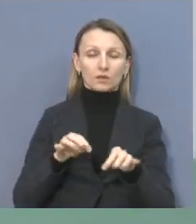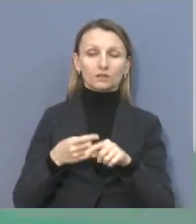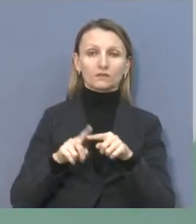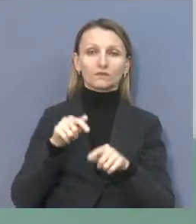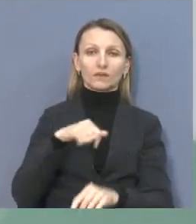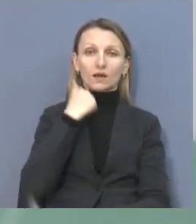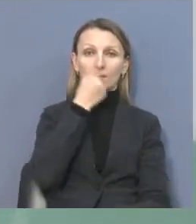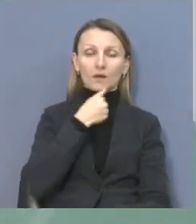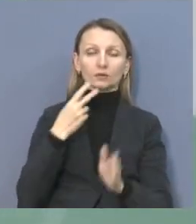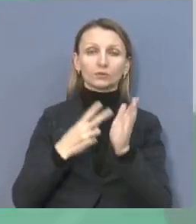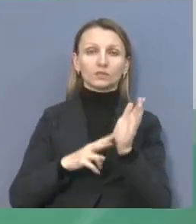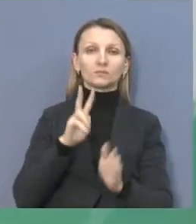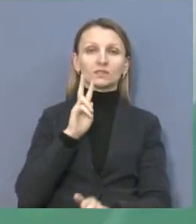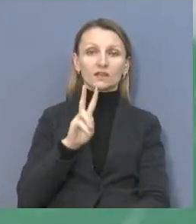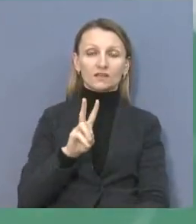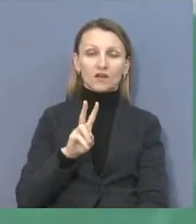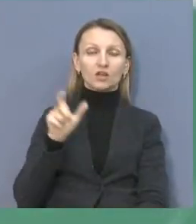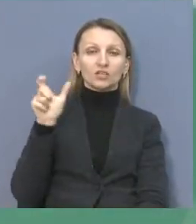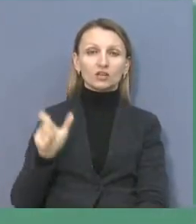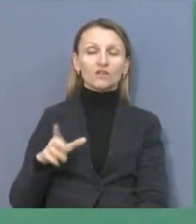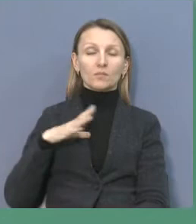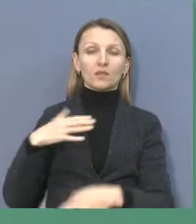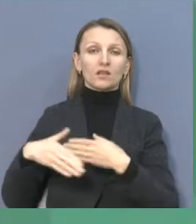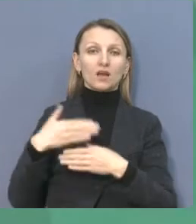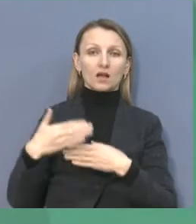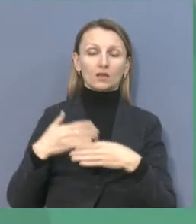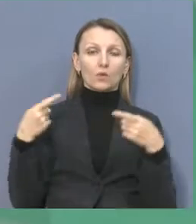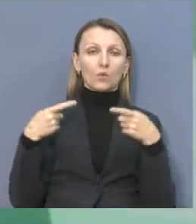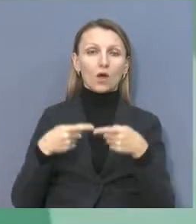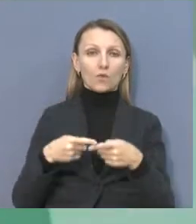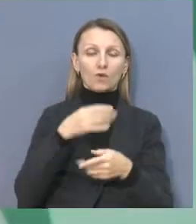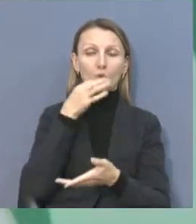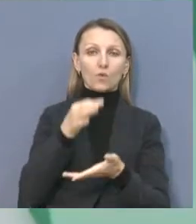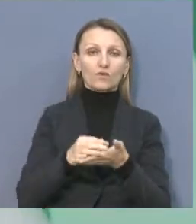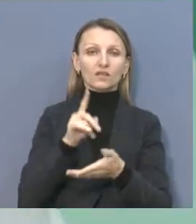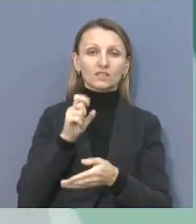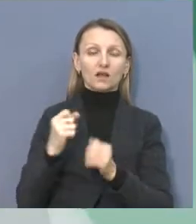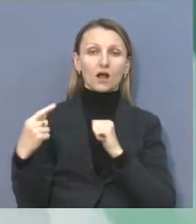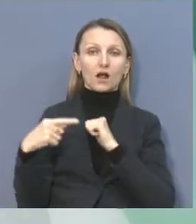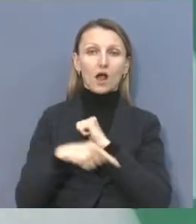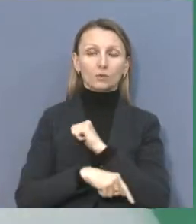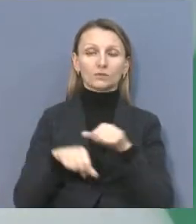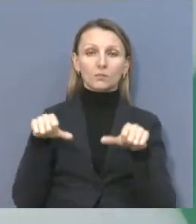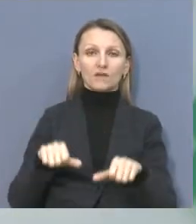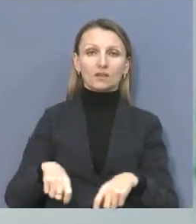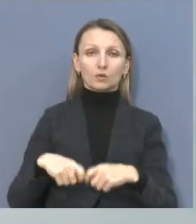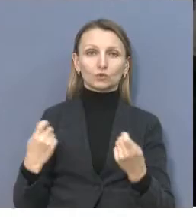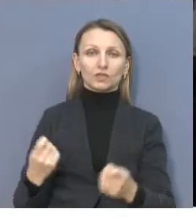в этом году семьдесят два должностных лица было привлечено к уголовной ответственности за коррупционные правонарушения